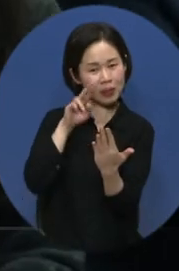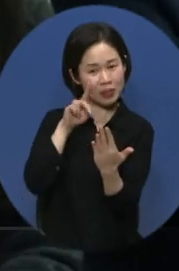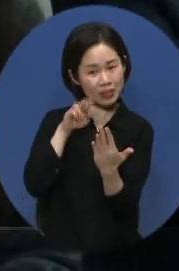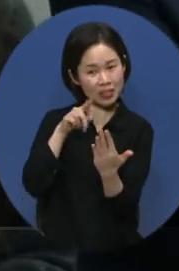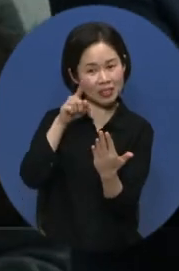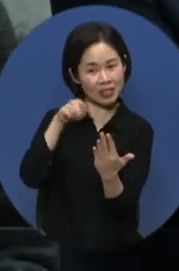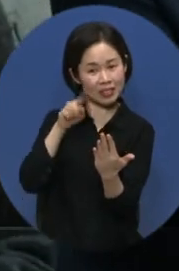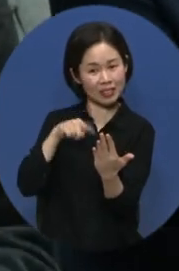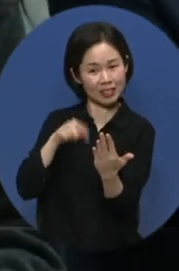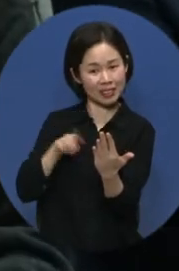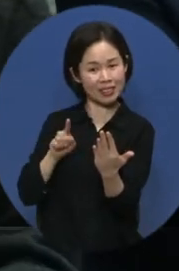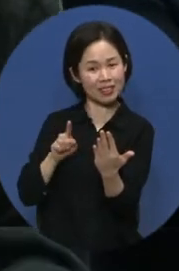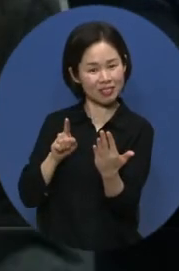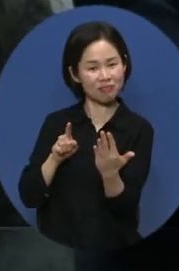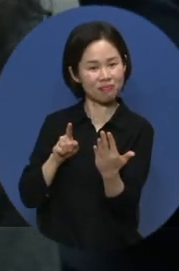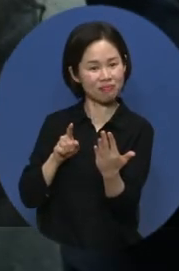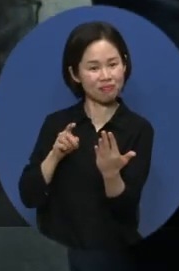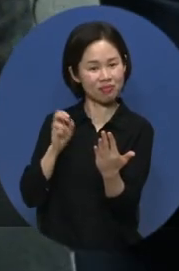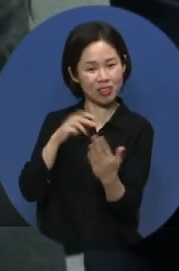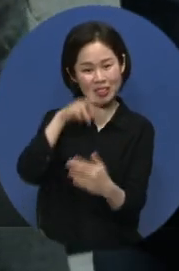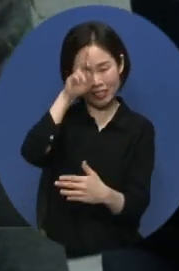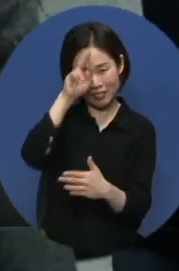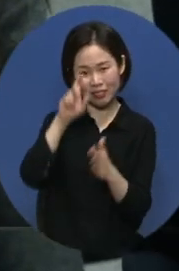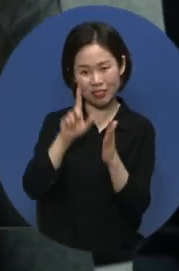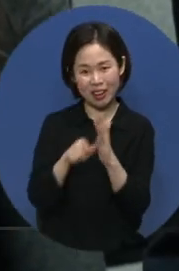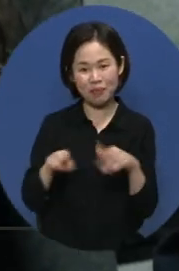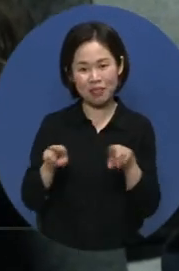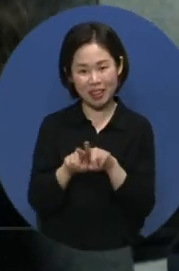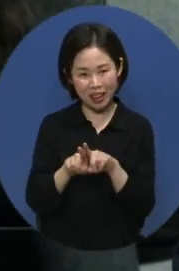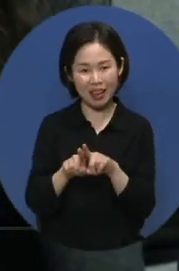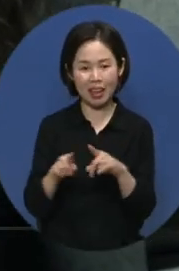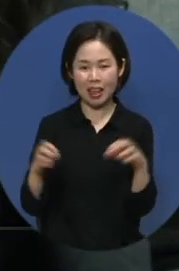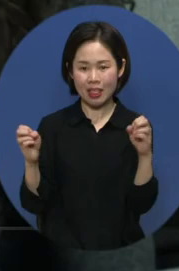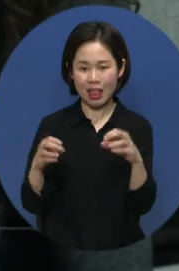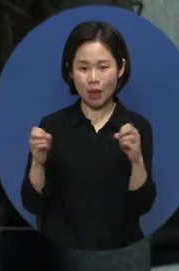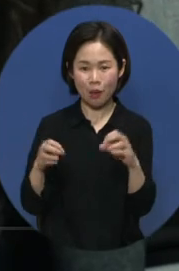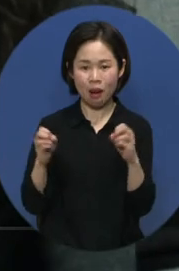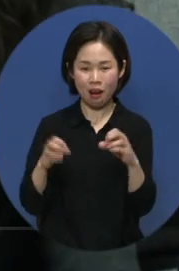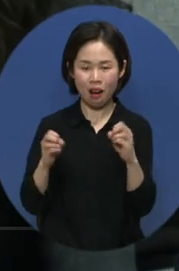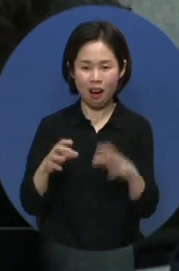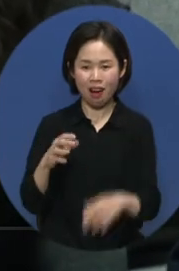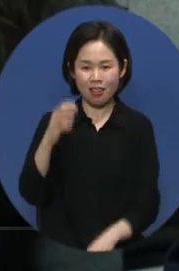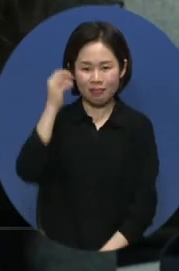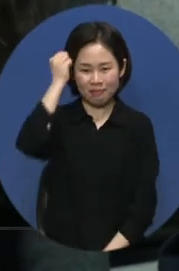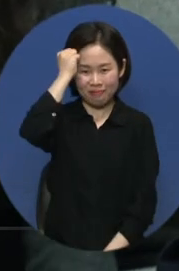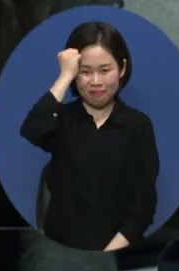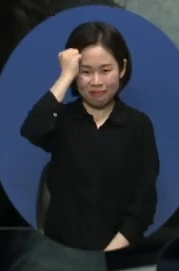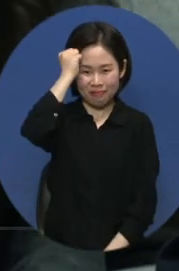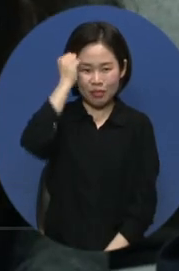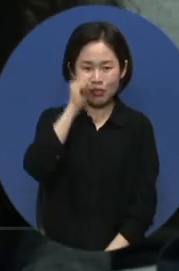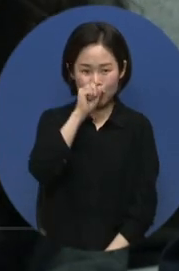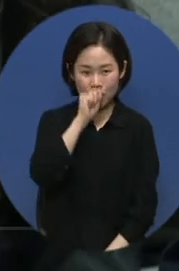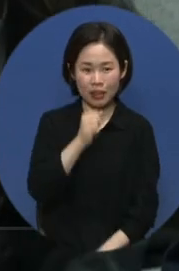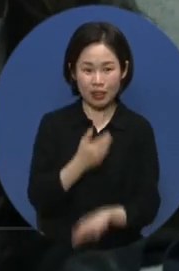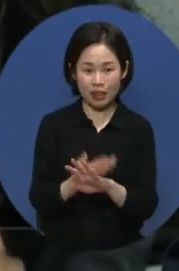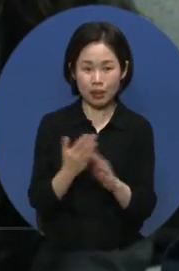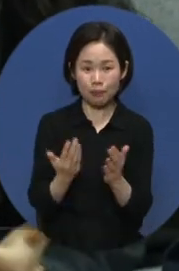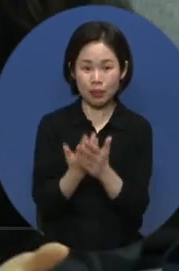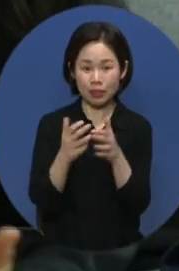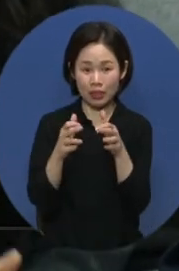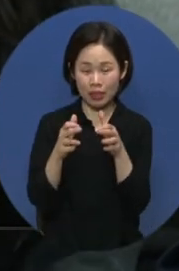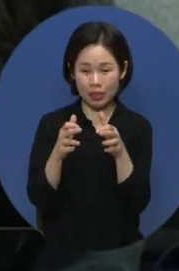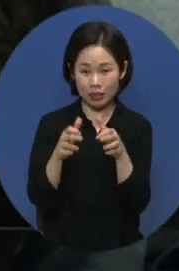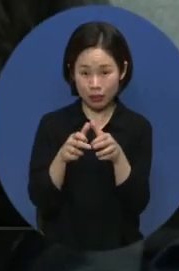체크하거나 그 점심에 같이 이야기할 때가 제일 인상이 남았어요. 다른 발대장애인